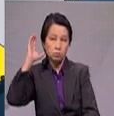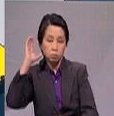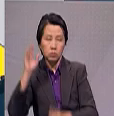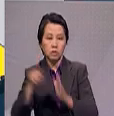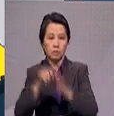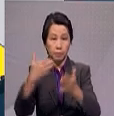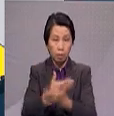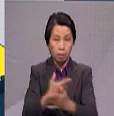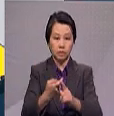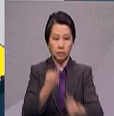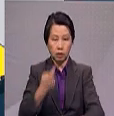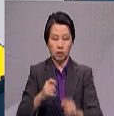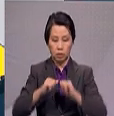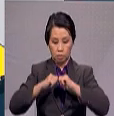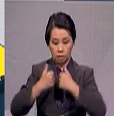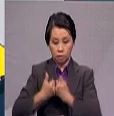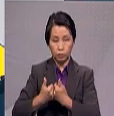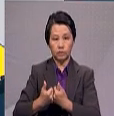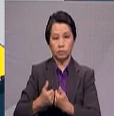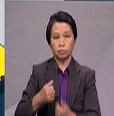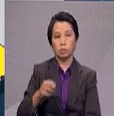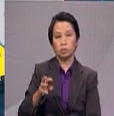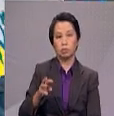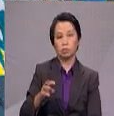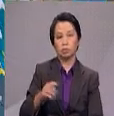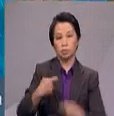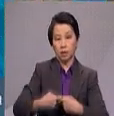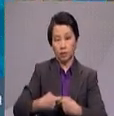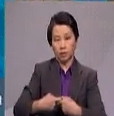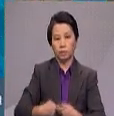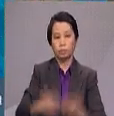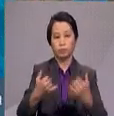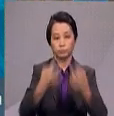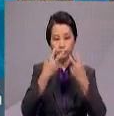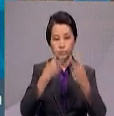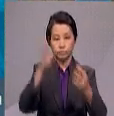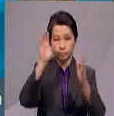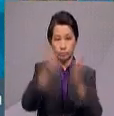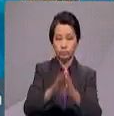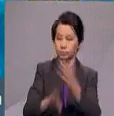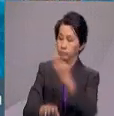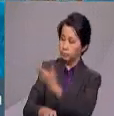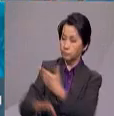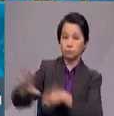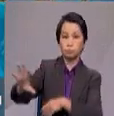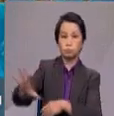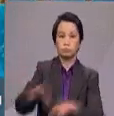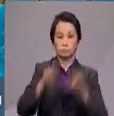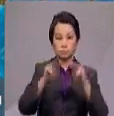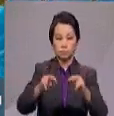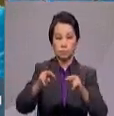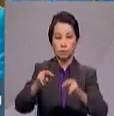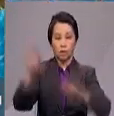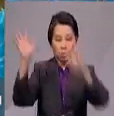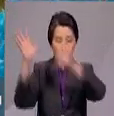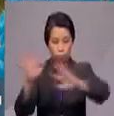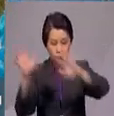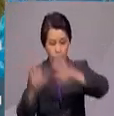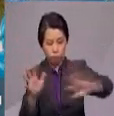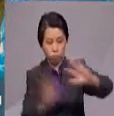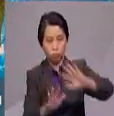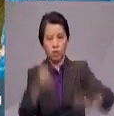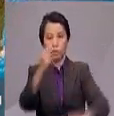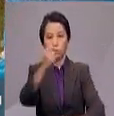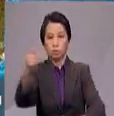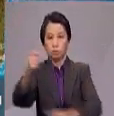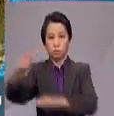terkini daripada agensi-agensi yang berkaitan. Kita lihat pula keadaan semasa perairan negara. Didapati angin kini bergerak dari arah